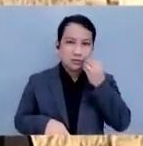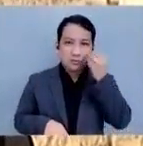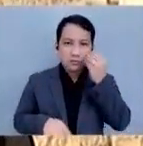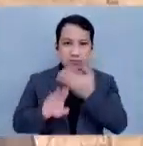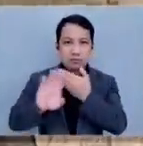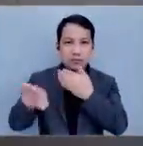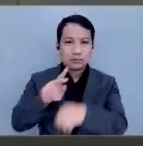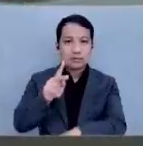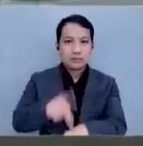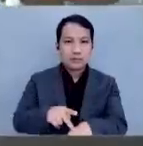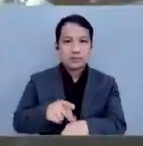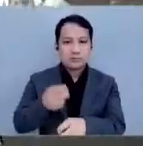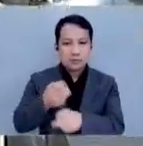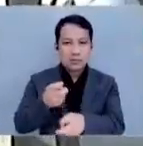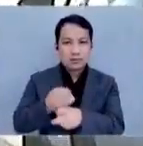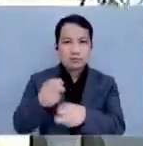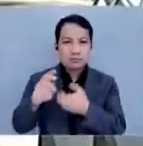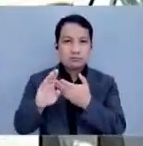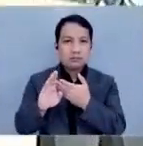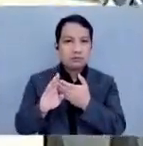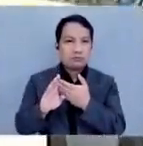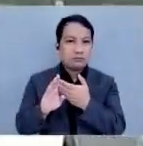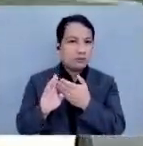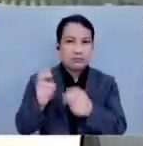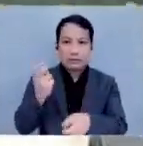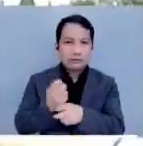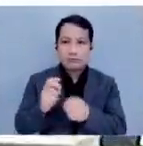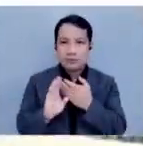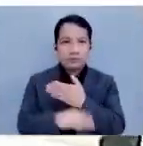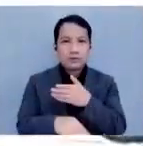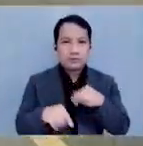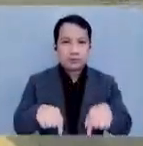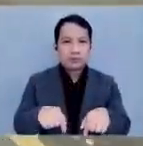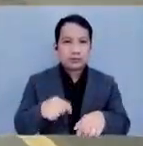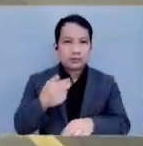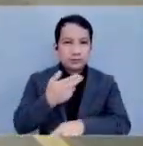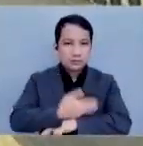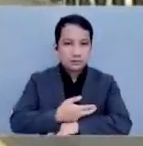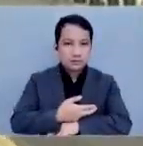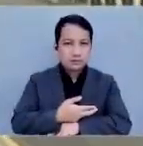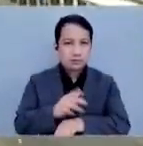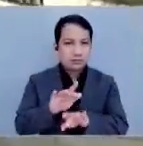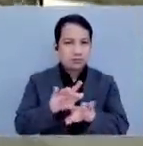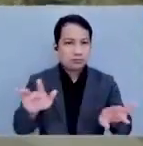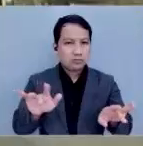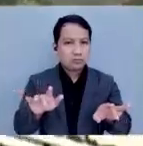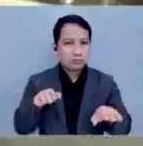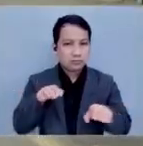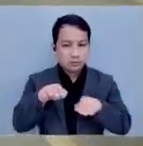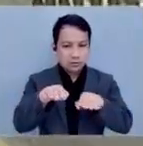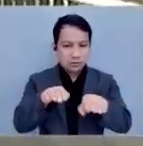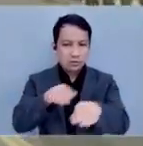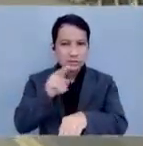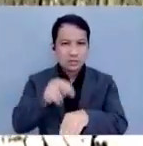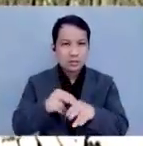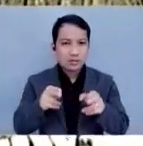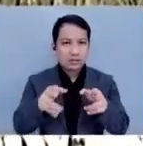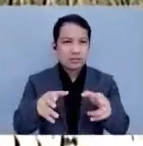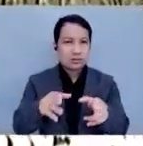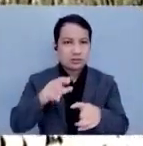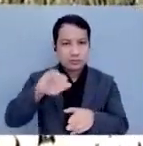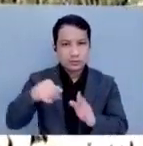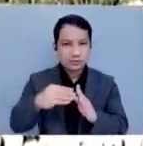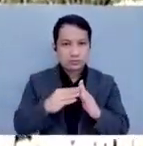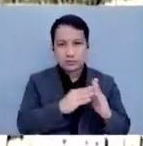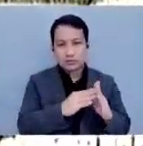ng pabalik. Kahit araw ng pahinga ngayon sa Israel, makikitang walang masyadong sasakyan sa National Highway ng Jerusalem. Ang